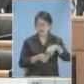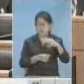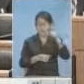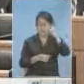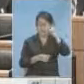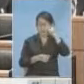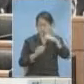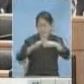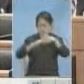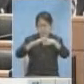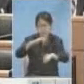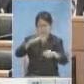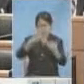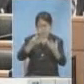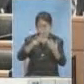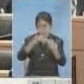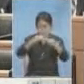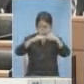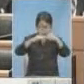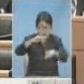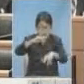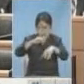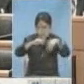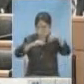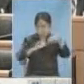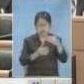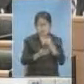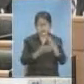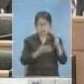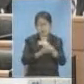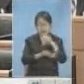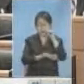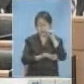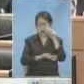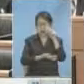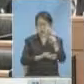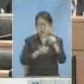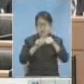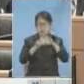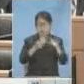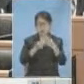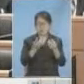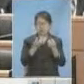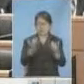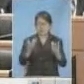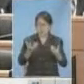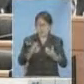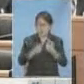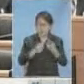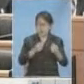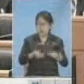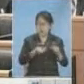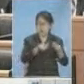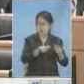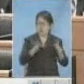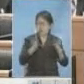บาดาลครับกระจายประปาไปให้แต่ไม่ได้กระจายในเรื่องของเครื่องไม้เครื่องมือกระจายในสิ่งต่างๆฉะ